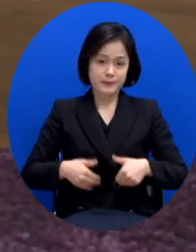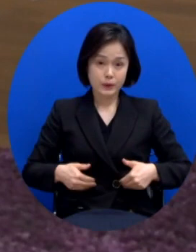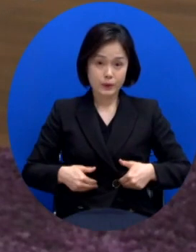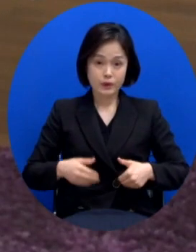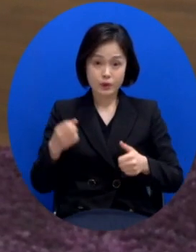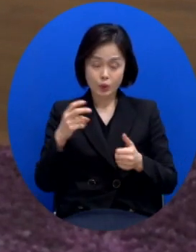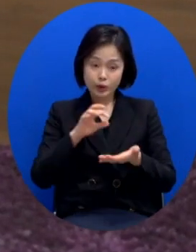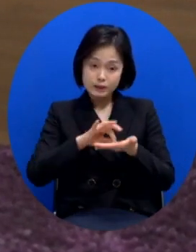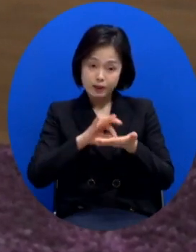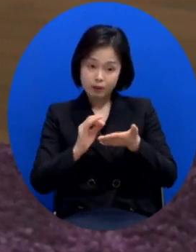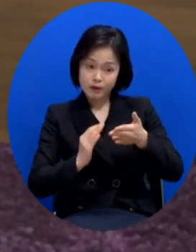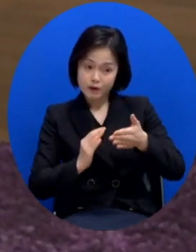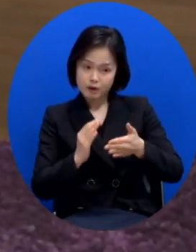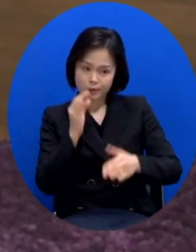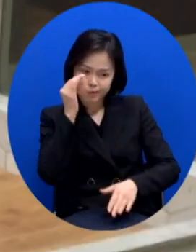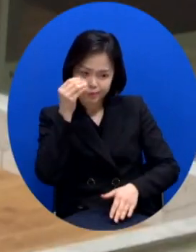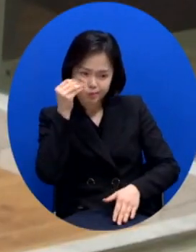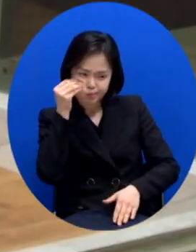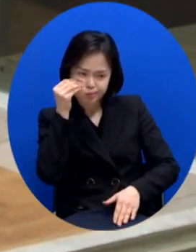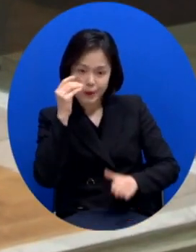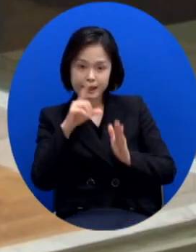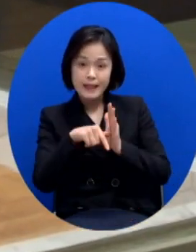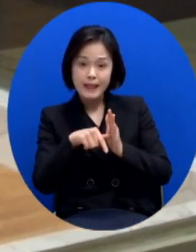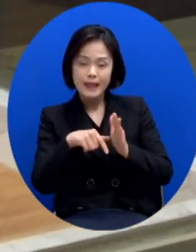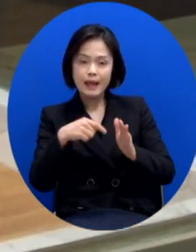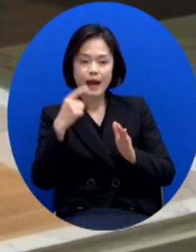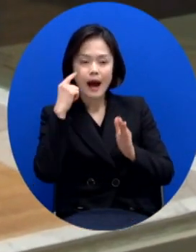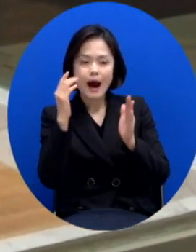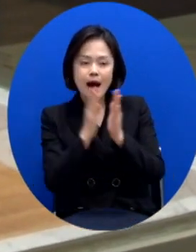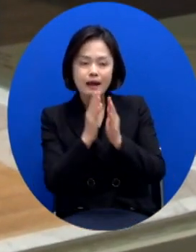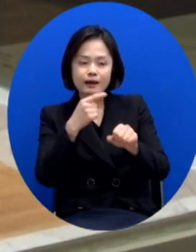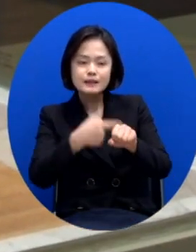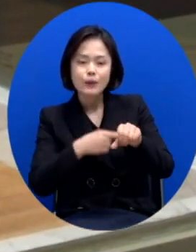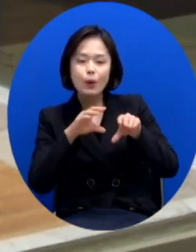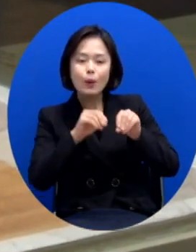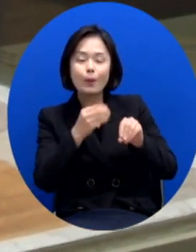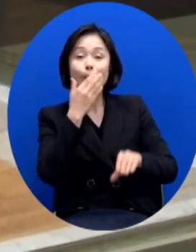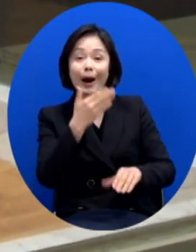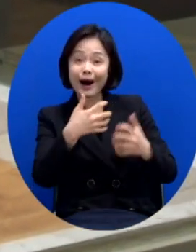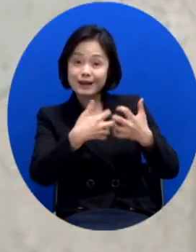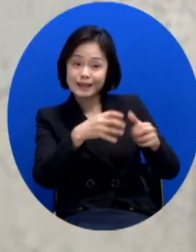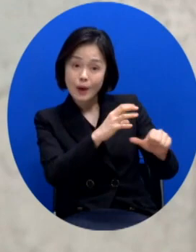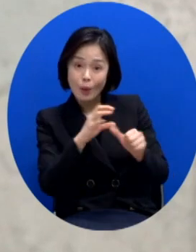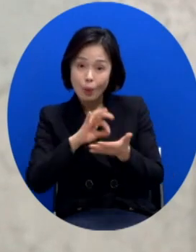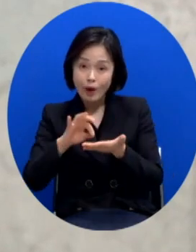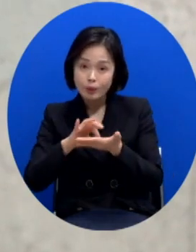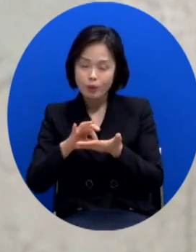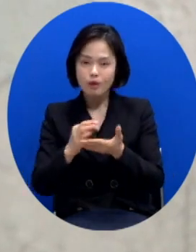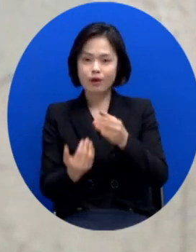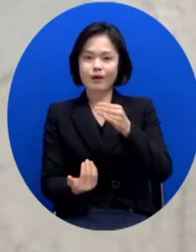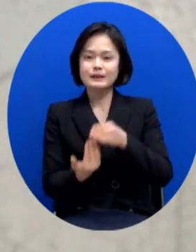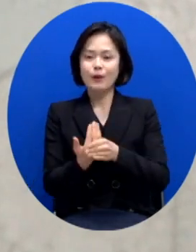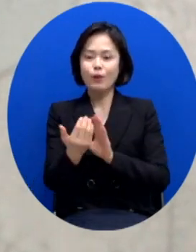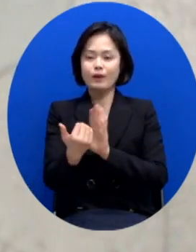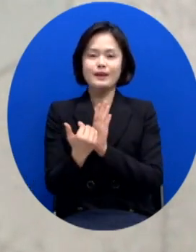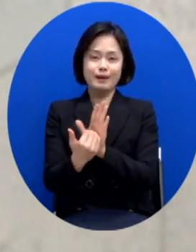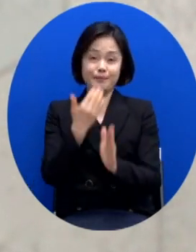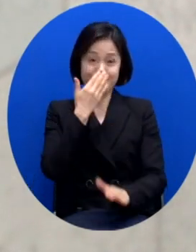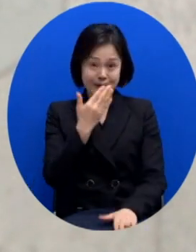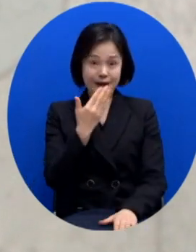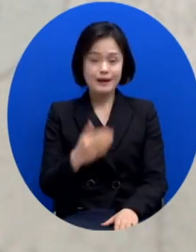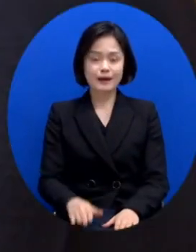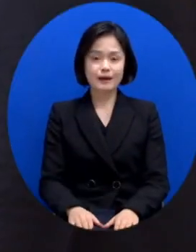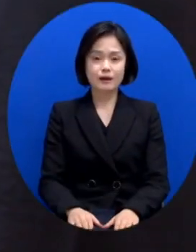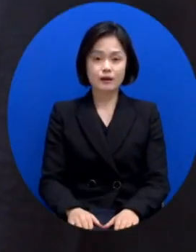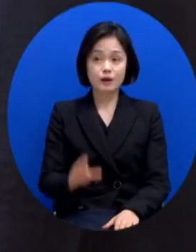추천하는 방법입니다 일정 시점에서 기기를 차단할 수 있다면 사고를 피할 수 있는 방법이 라는거 특히